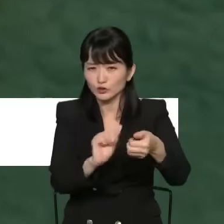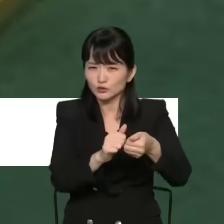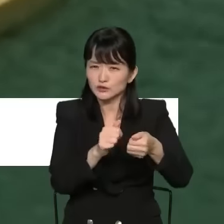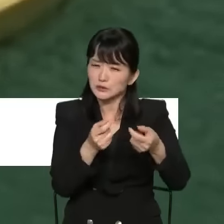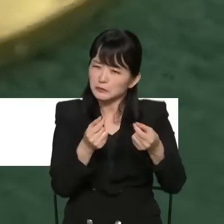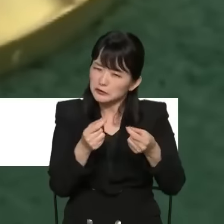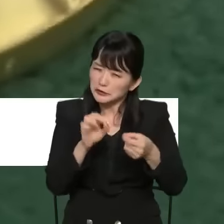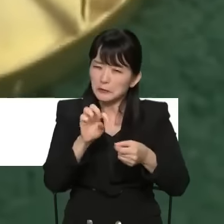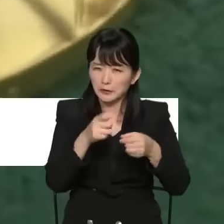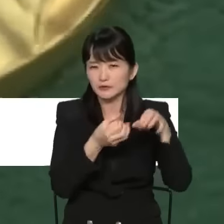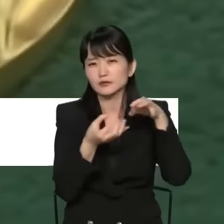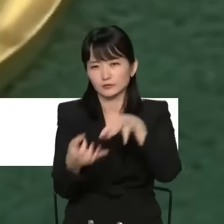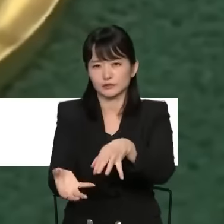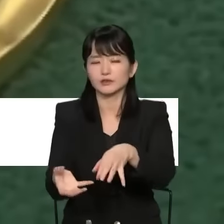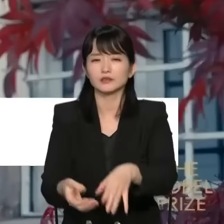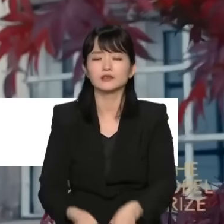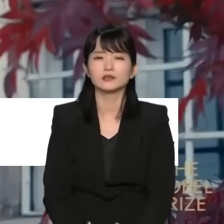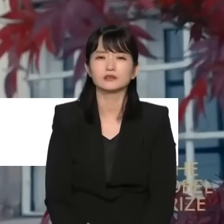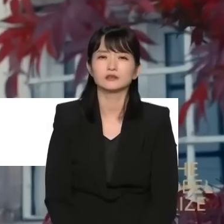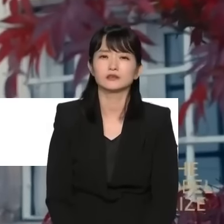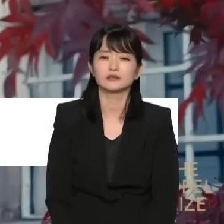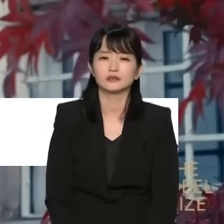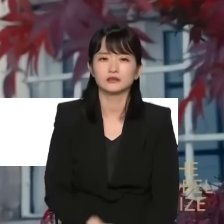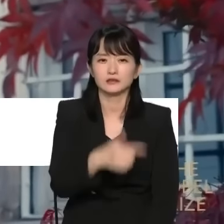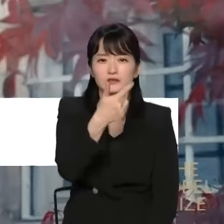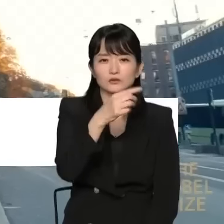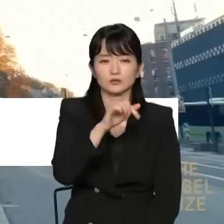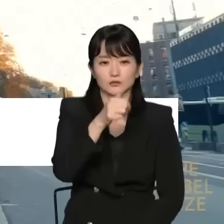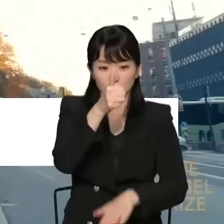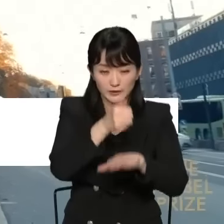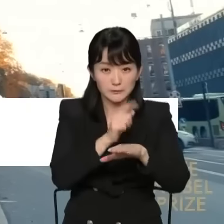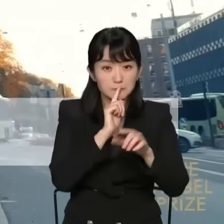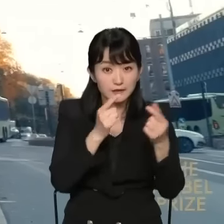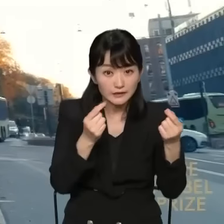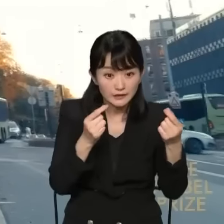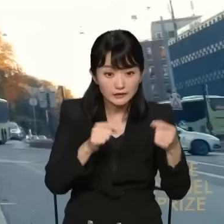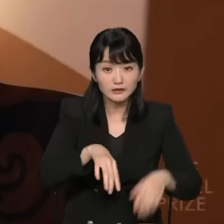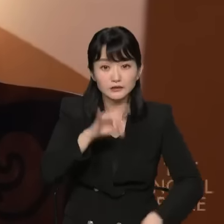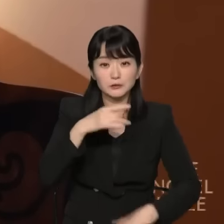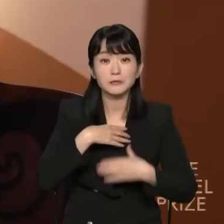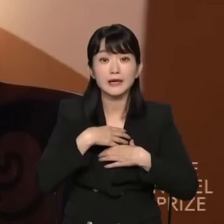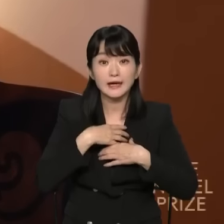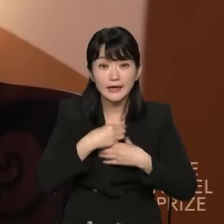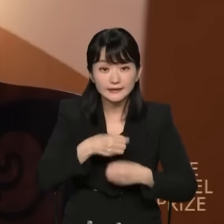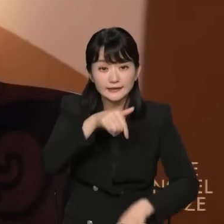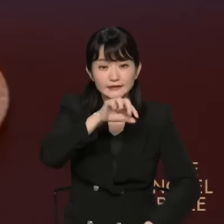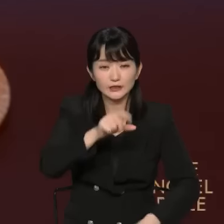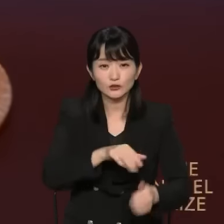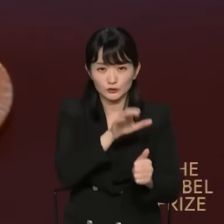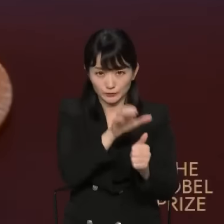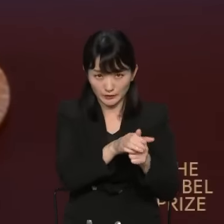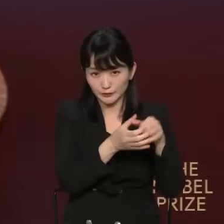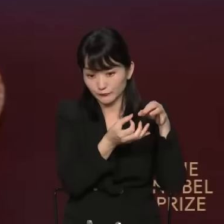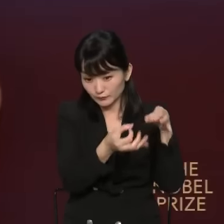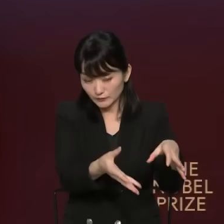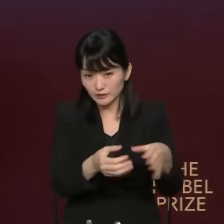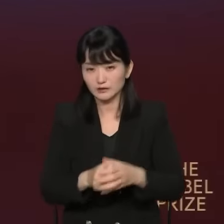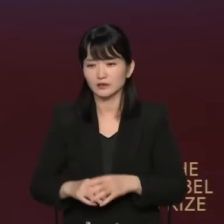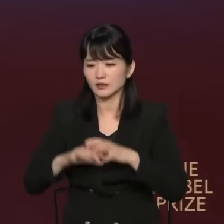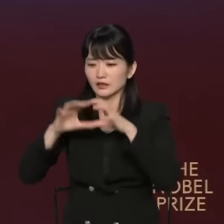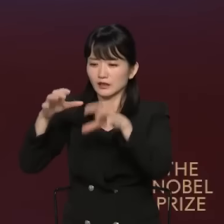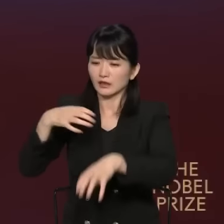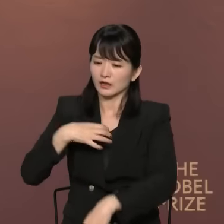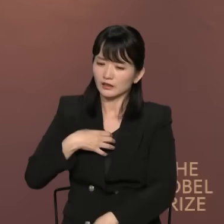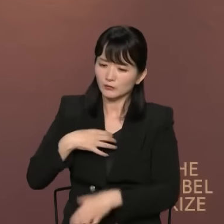펀드에 투자된 것으로 알려졌습니다. 노벨의 유언에 따라 초기엔 안전한 채권형 투자 위주였지만 글로벌